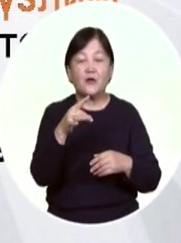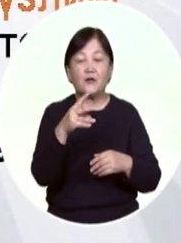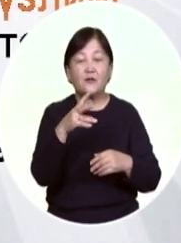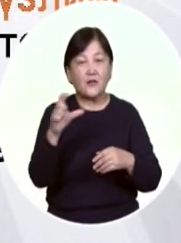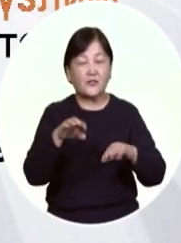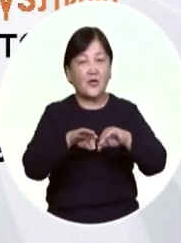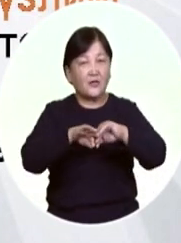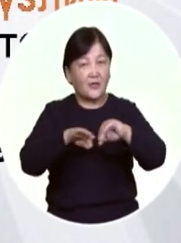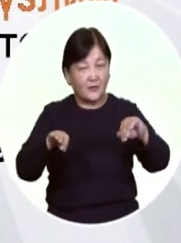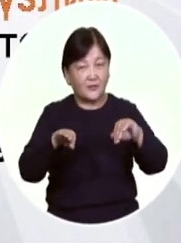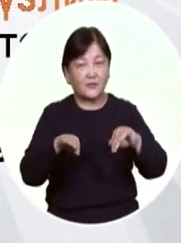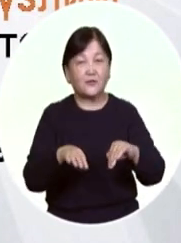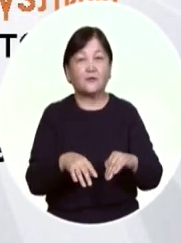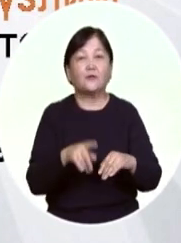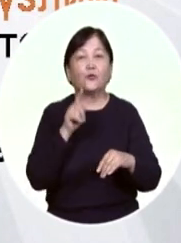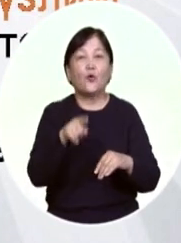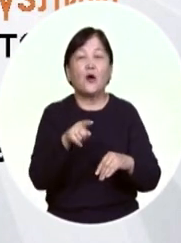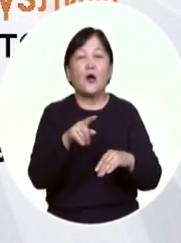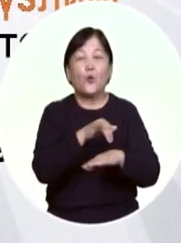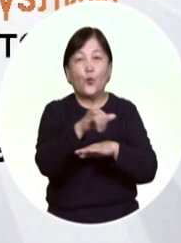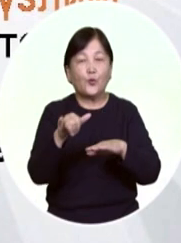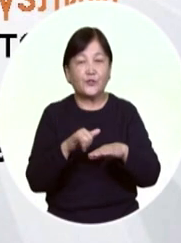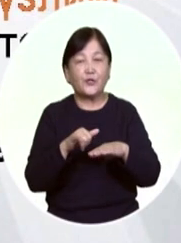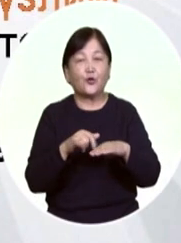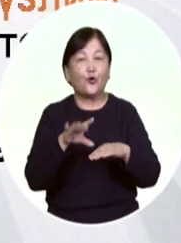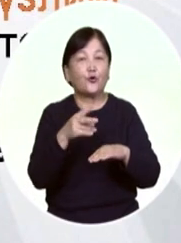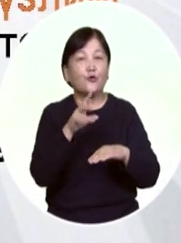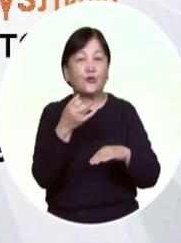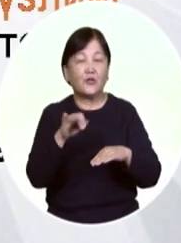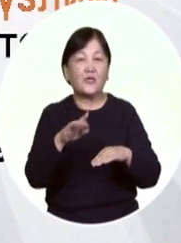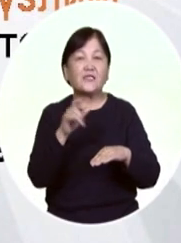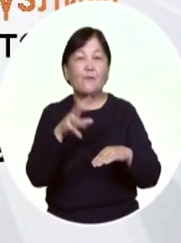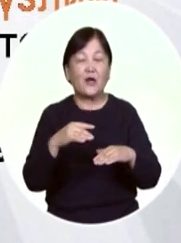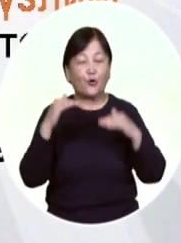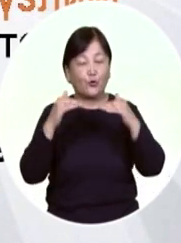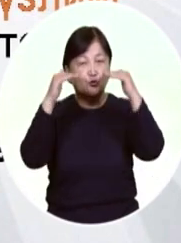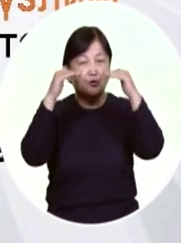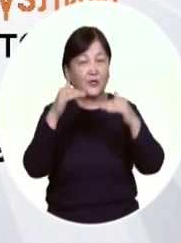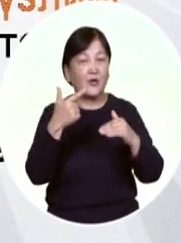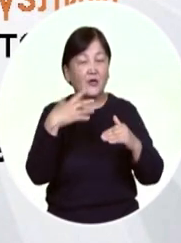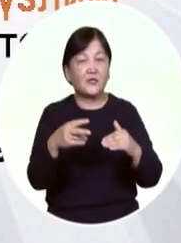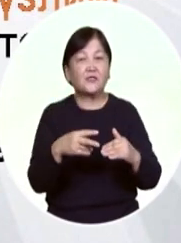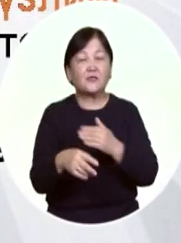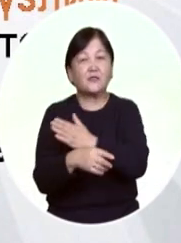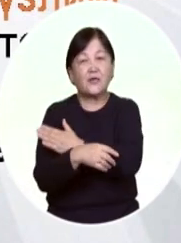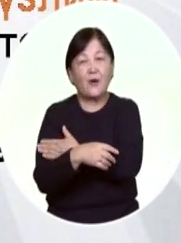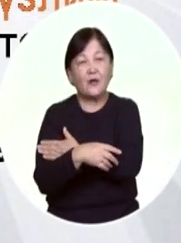дотночлсон. Тэгээд улс орны хөрөнгөтэй замаар хөгжүүлэхийг оролдсон гэсэн үндслээр